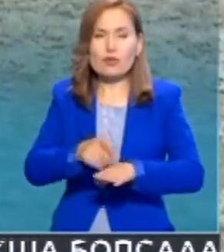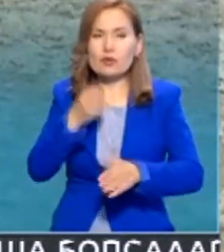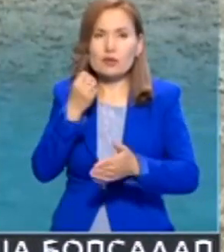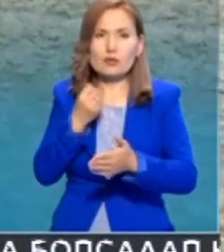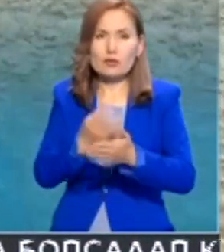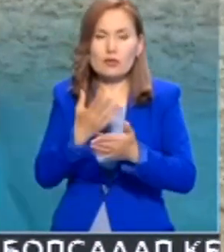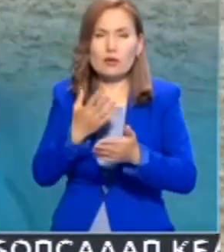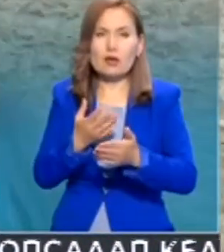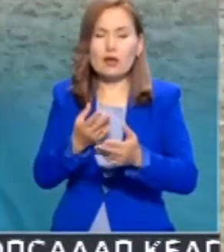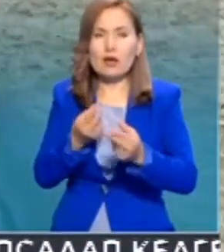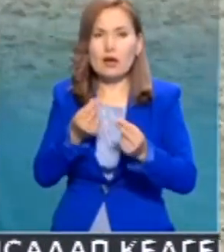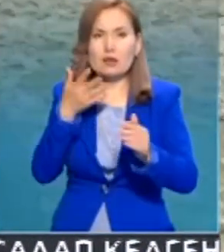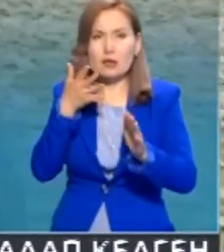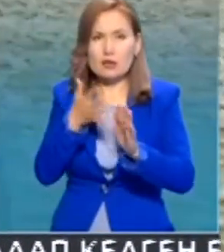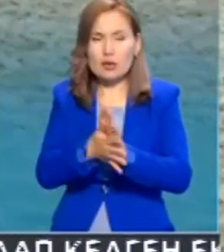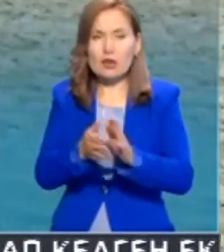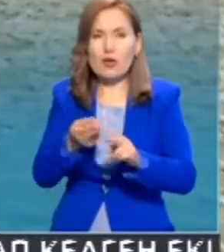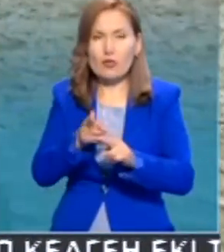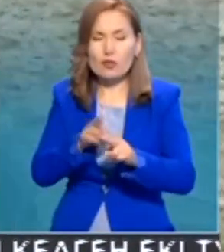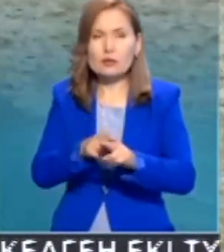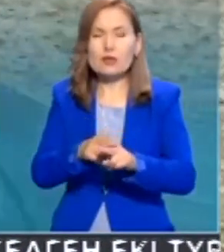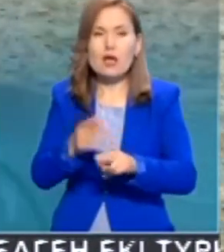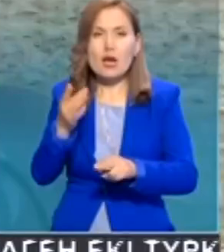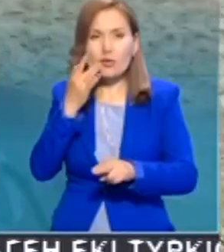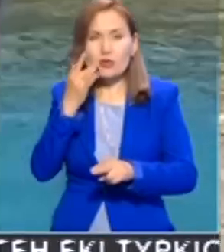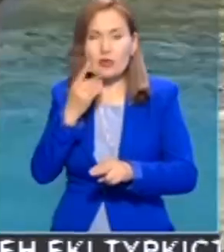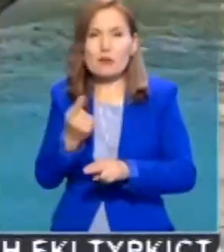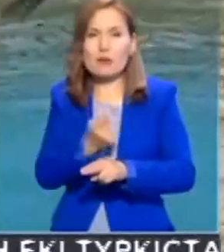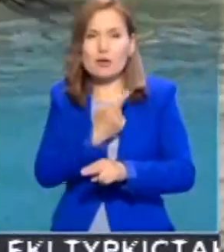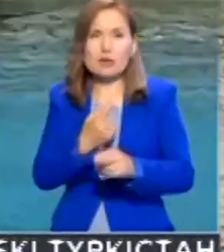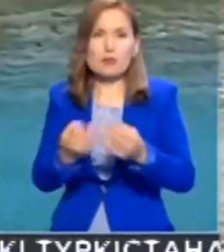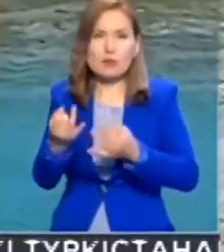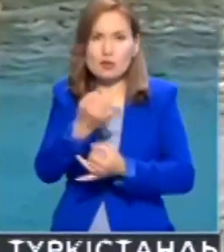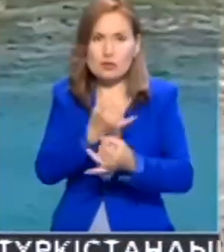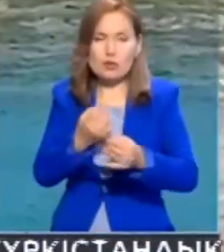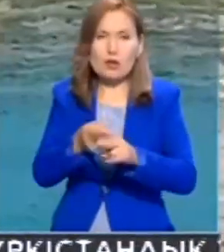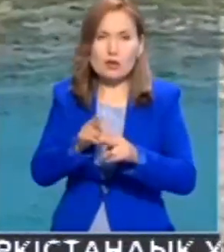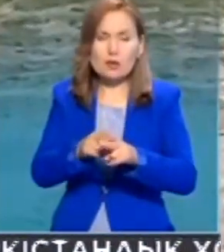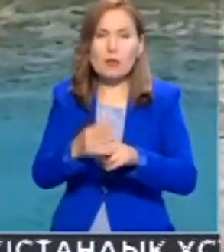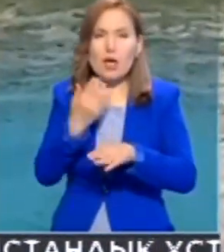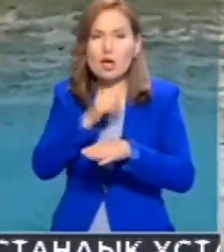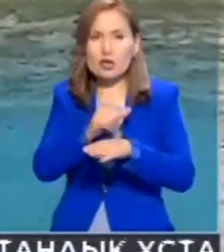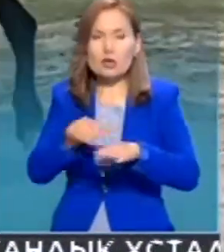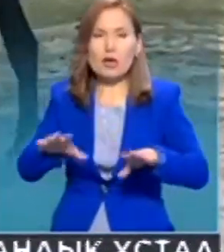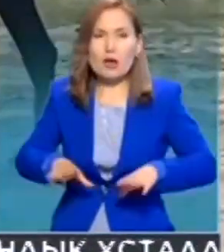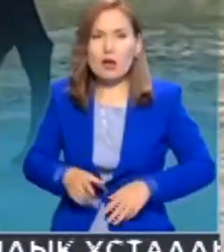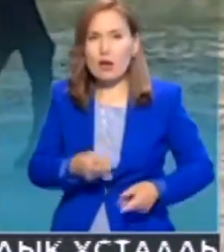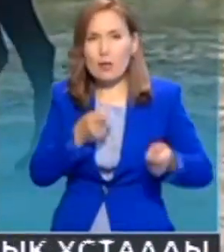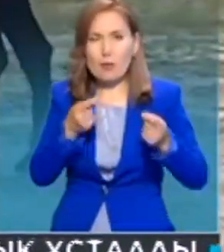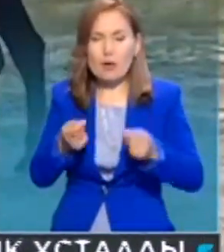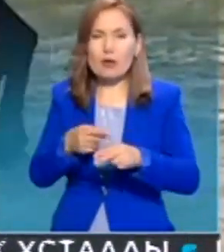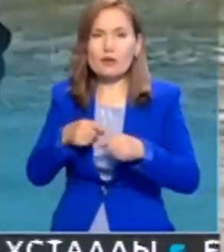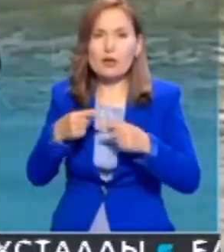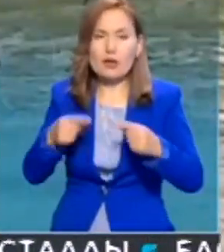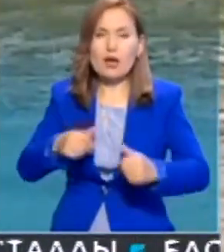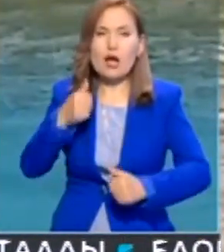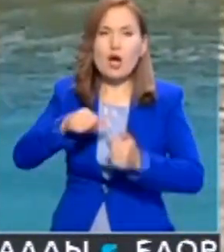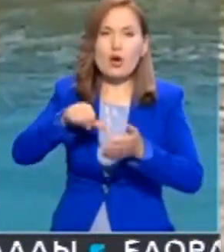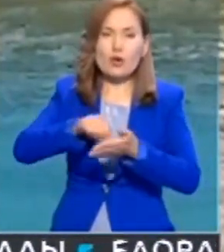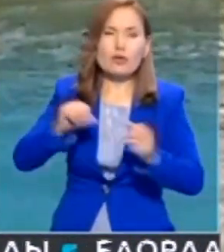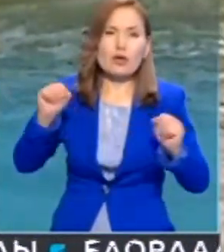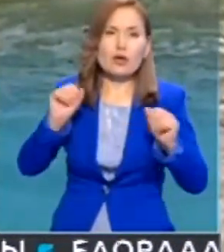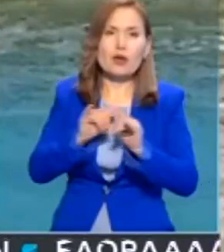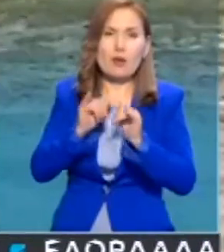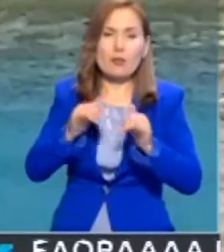отқан азаматтар бар. Жақсы, ол кісілермен тығыз қарым-қатынастамыз. Ауыл жігіттері тек көкпар емес, аударыспақ пен теңгелу спорттарында